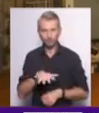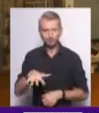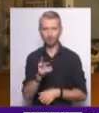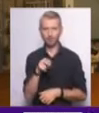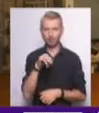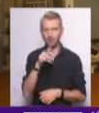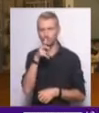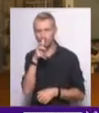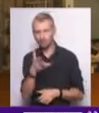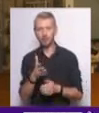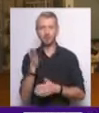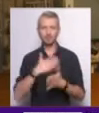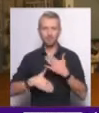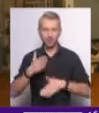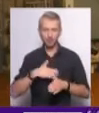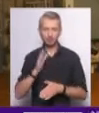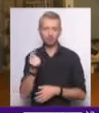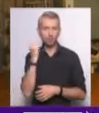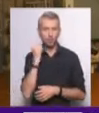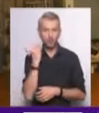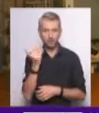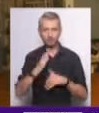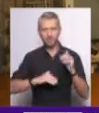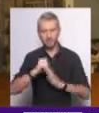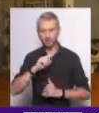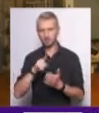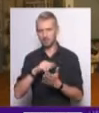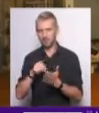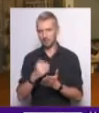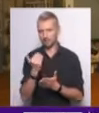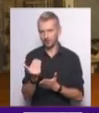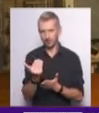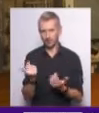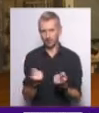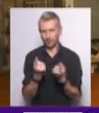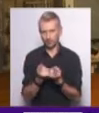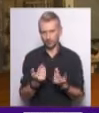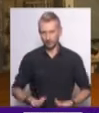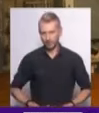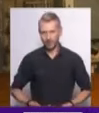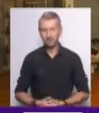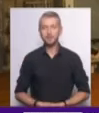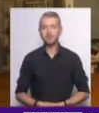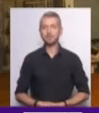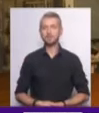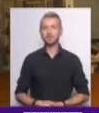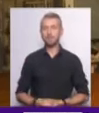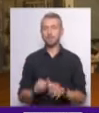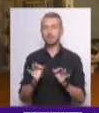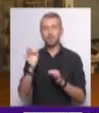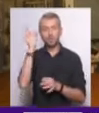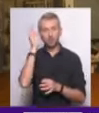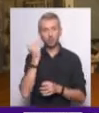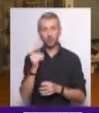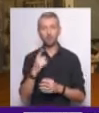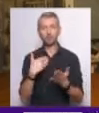раді почути вас з практичними питаннями, які стосуються повсякденного життя у вашій частині Солом'янського району. Ну і, звичайно, нагадаю вам,